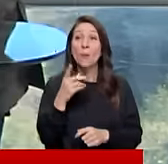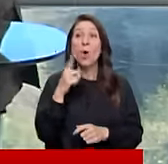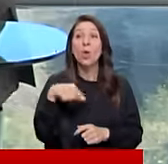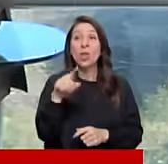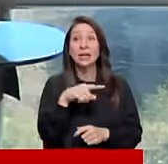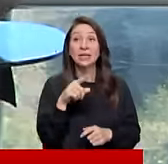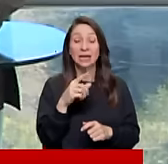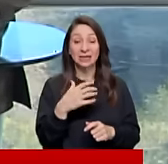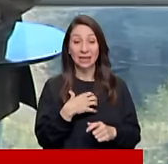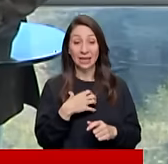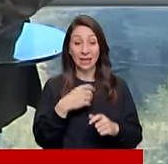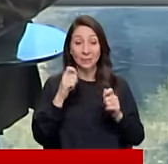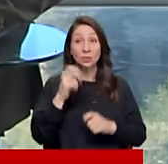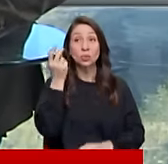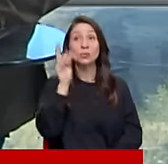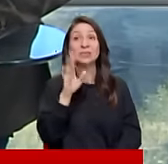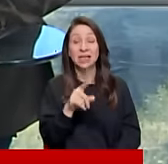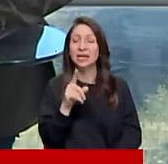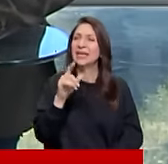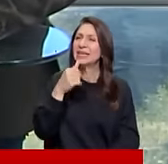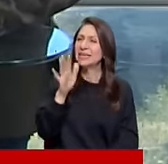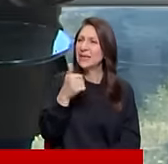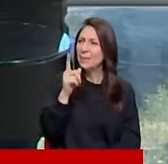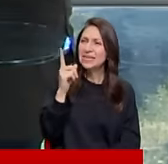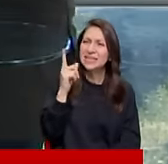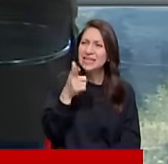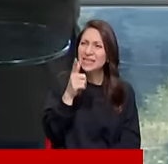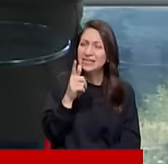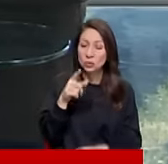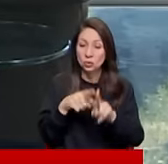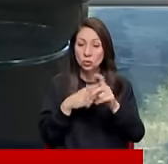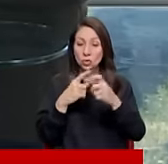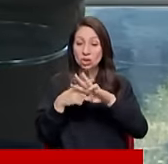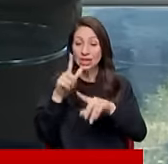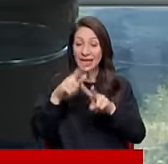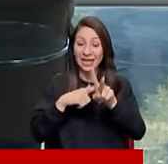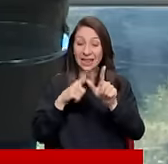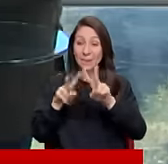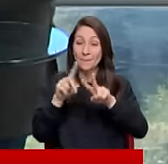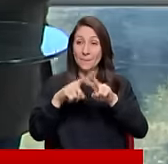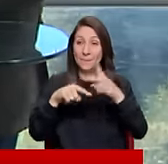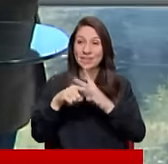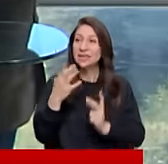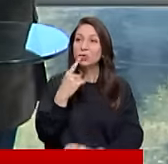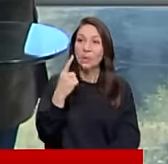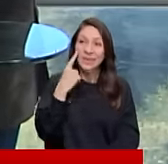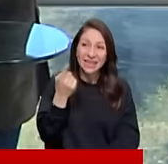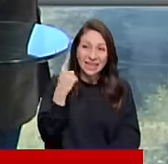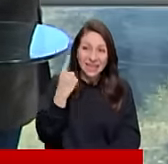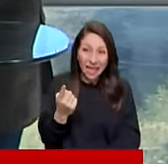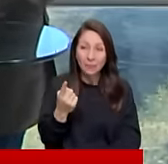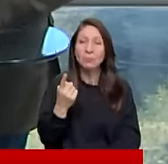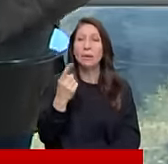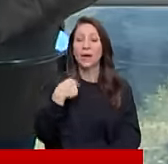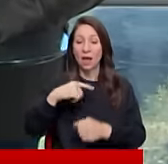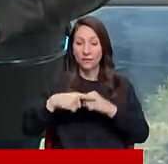da nobranlıklarını unutmasınlar. Deniz abi, şimdi bir ses dinleyelim. Yücel Yılmaz ne söyledi? Hep birlikte bir bakalım. Sonra, yani ben